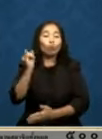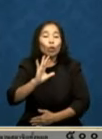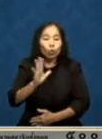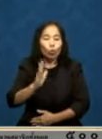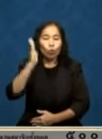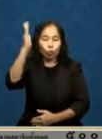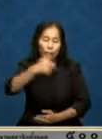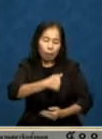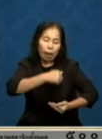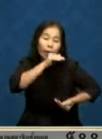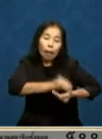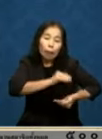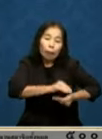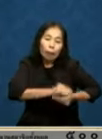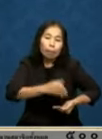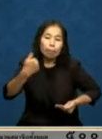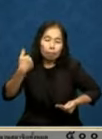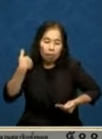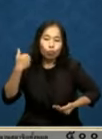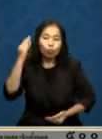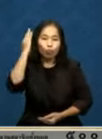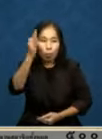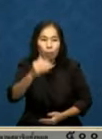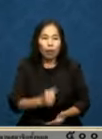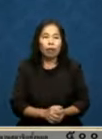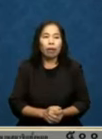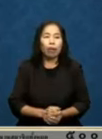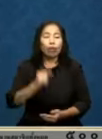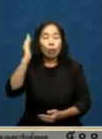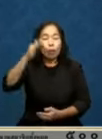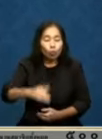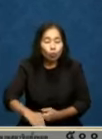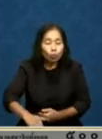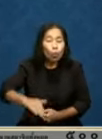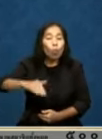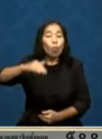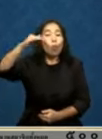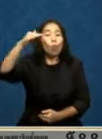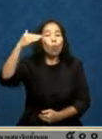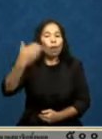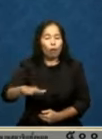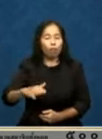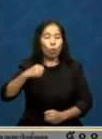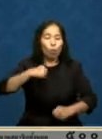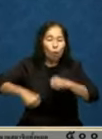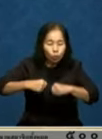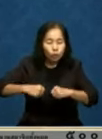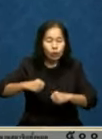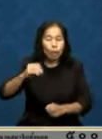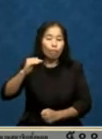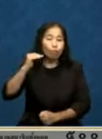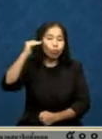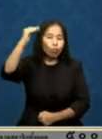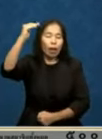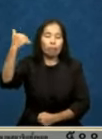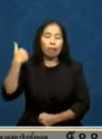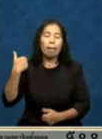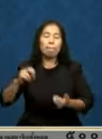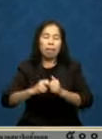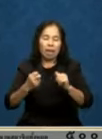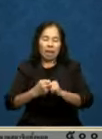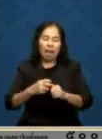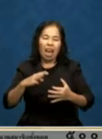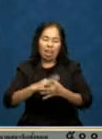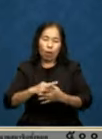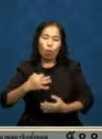แผลทางใจในวัยเด็กค่ะหรือว่าชายฮูทรอมาส่งผลกระทบให้ต่อไปถึงในวัยรุ่นหรือว่าวัยผู้ใหญ่ที่จะมีปัญหาสุขภาพจิ